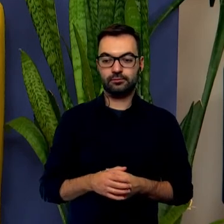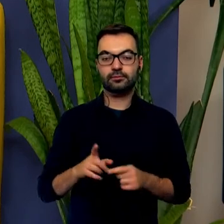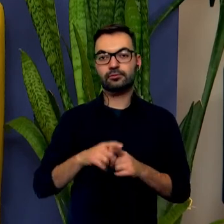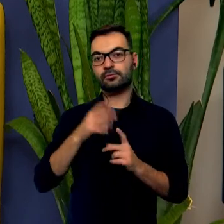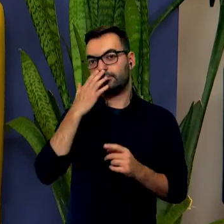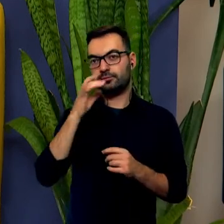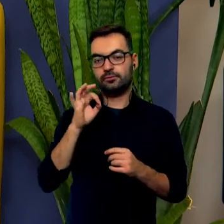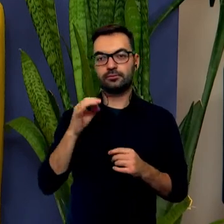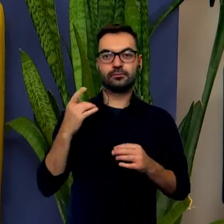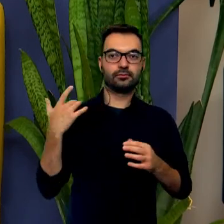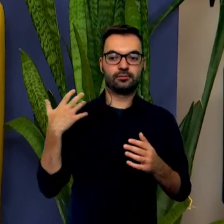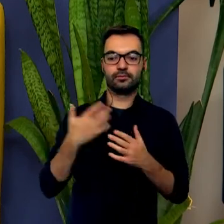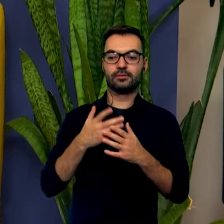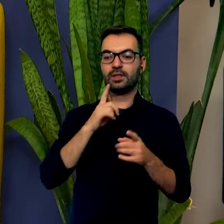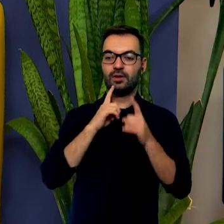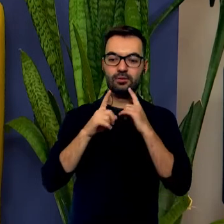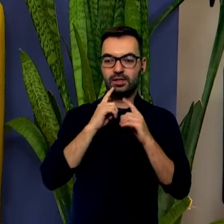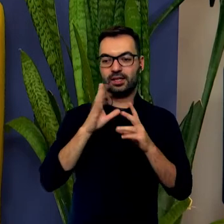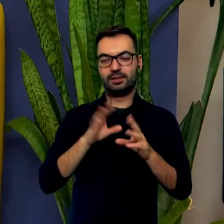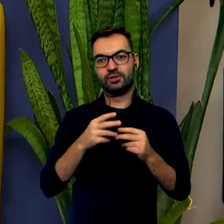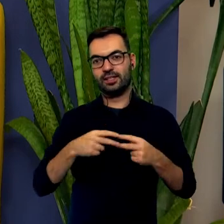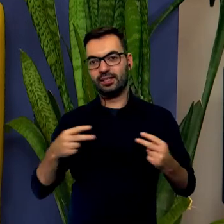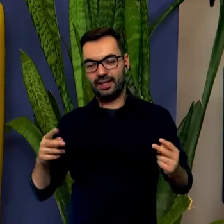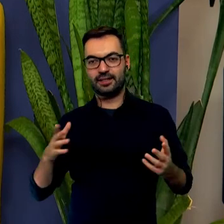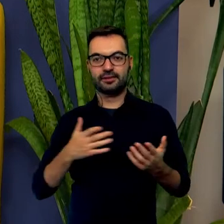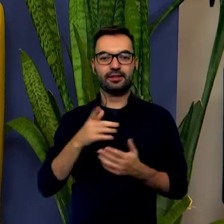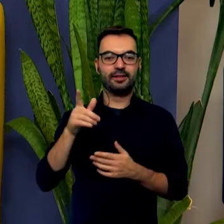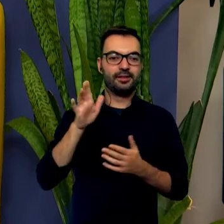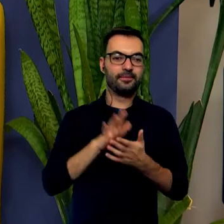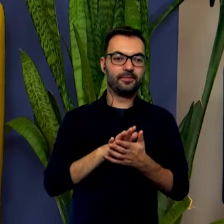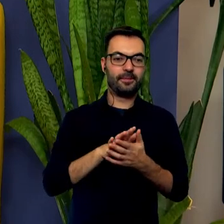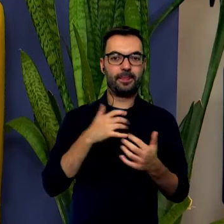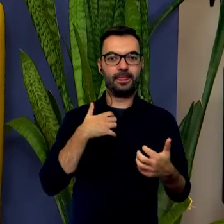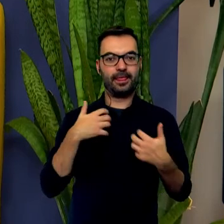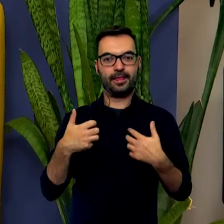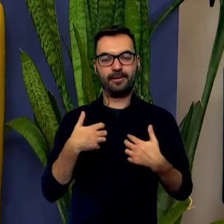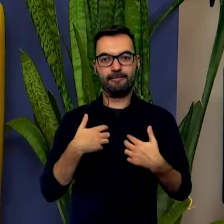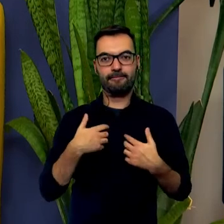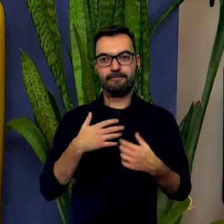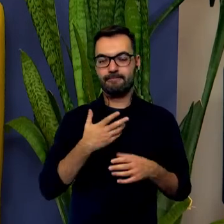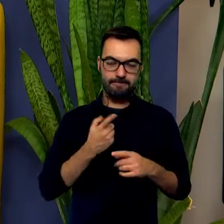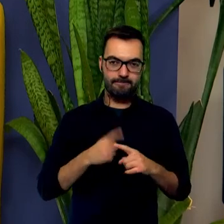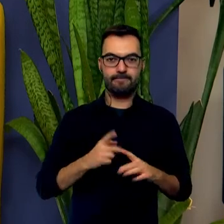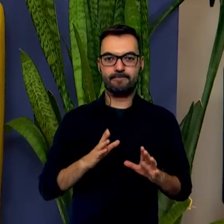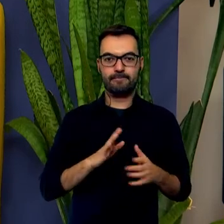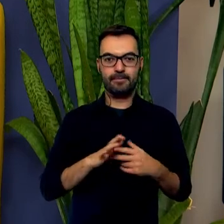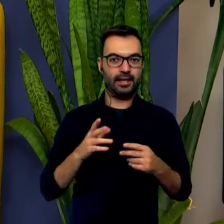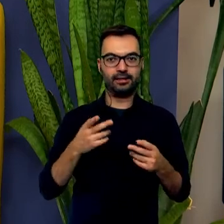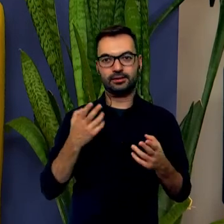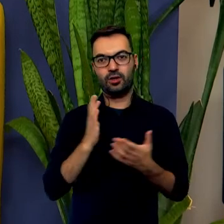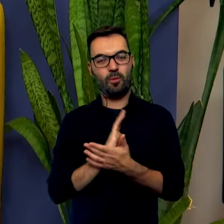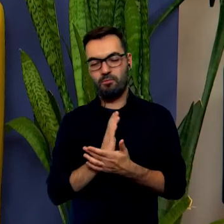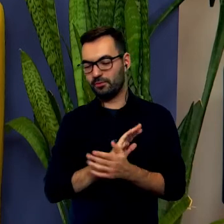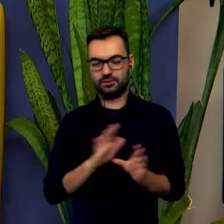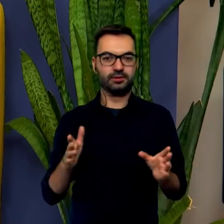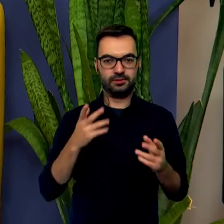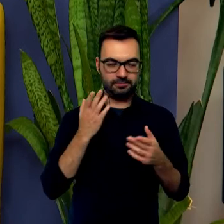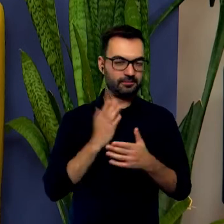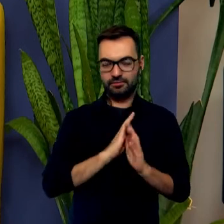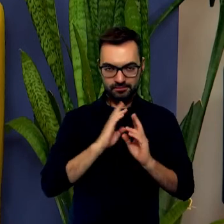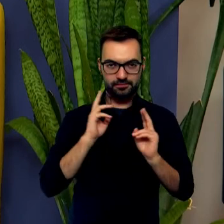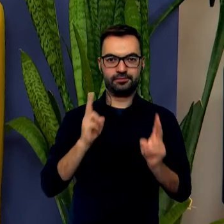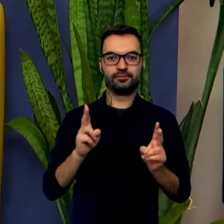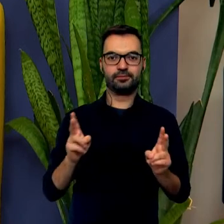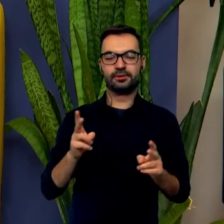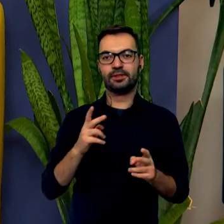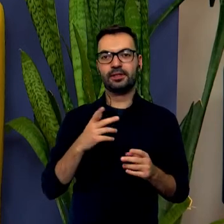pory rozmawiałeś z dziennikarzami. Wiemy, że jesteś takim artystą, który jest bezkompromisowy i który naprawdę chce dotrzeć do sedna.